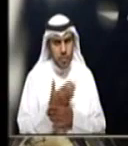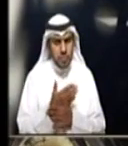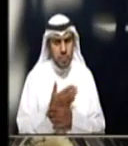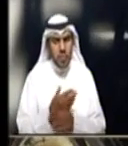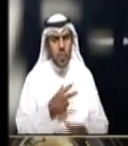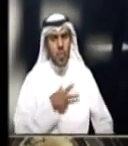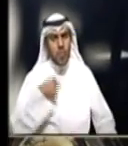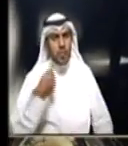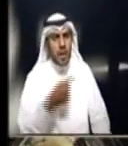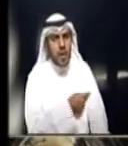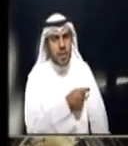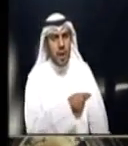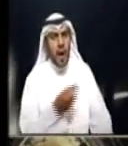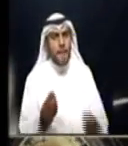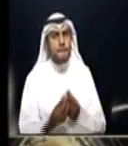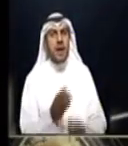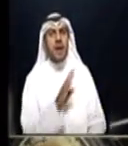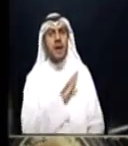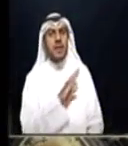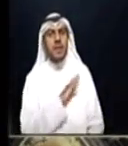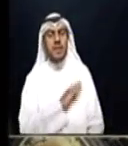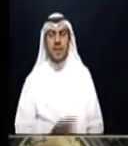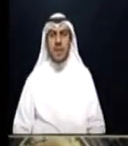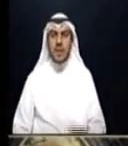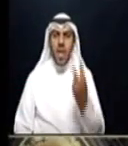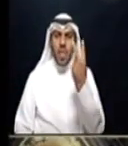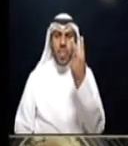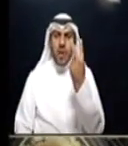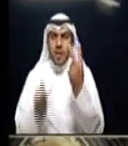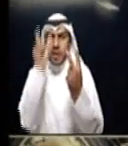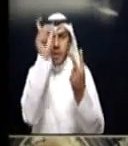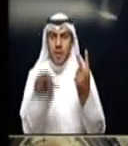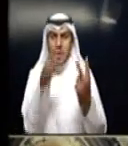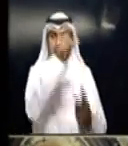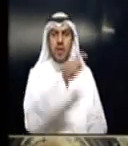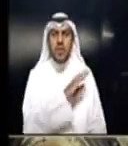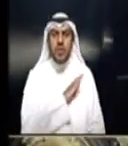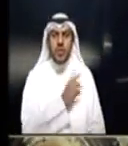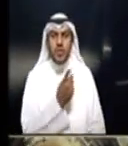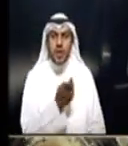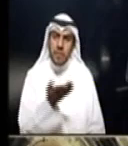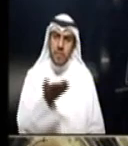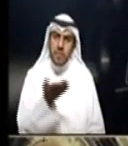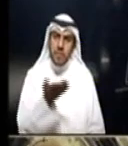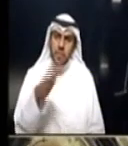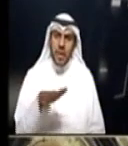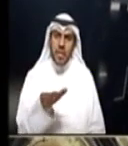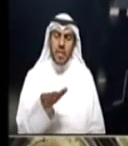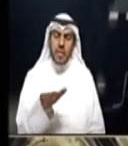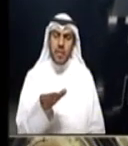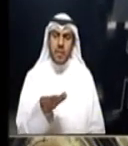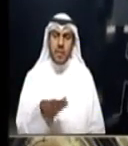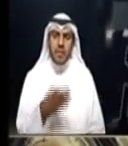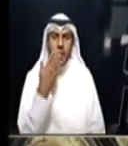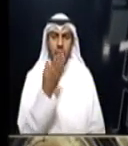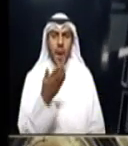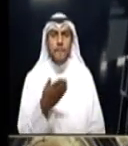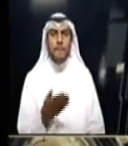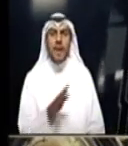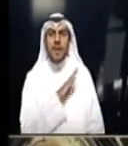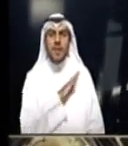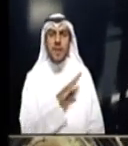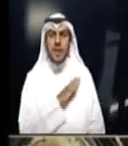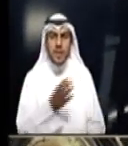وزارة الصحة الدكتور مصطفى رضا باشا، باشرت رئاسة الأركان إجراءاتها بتشكيل لجنة